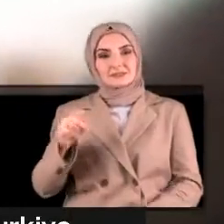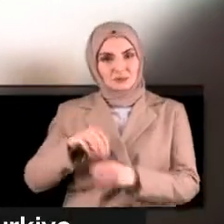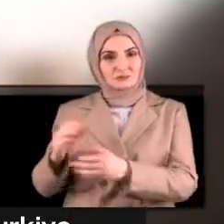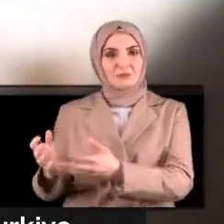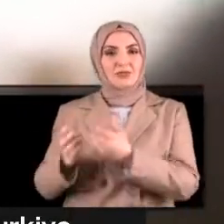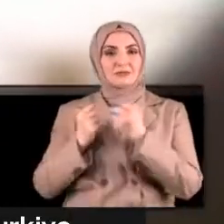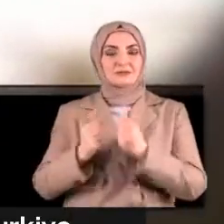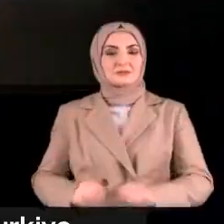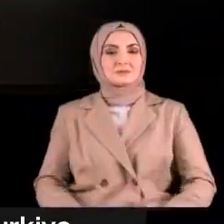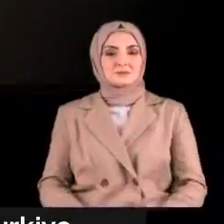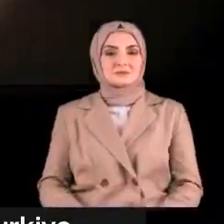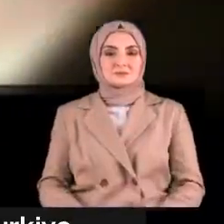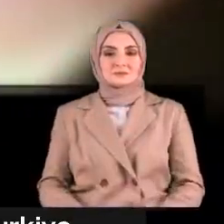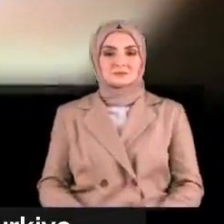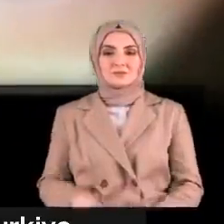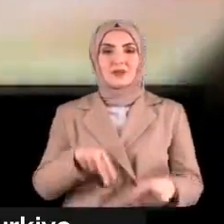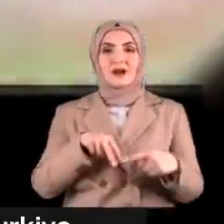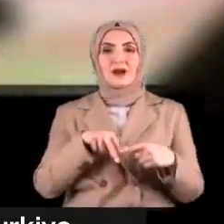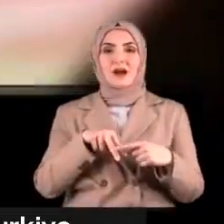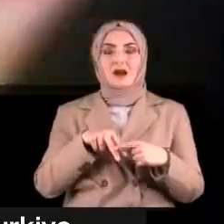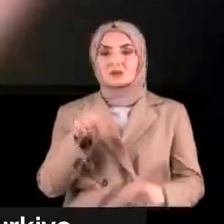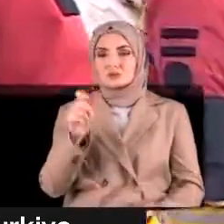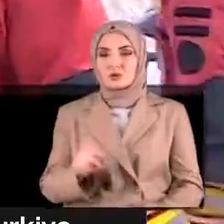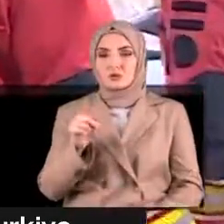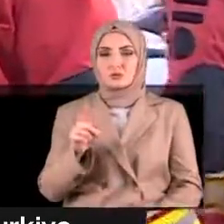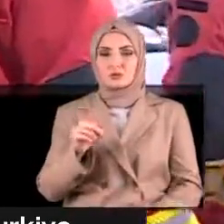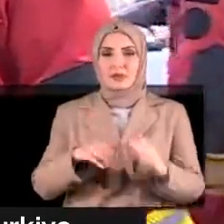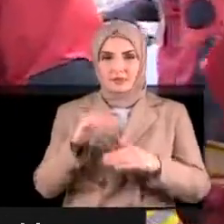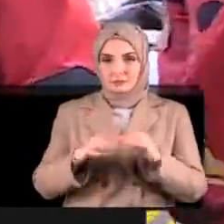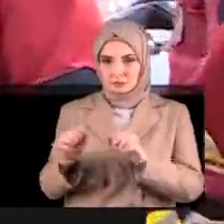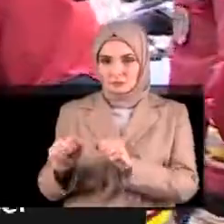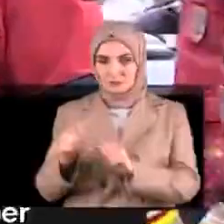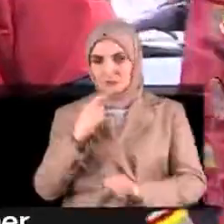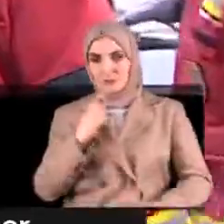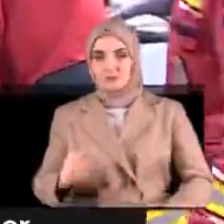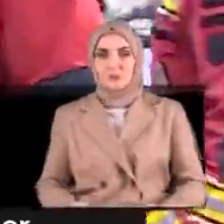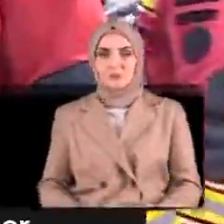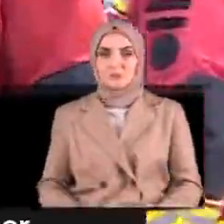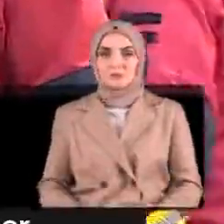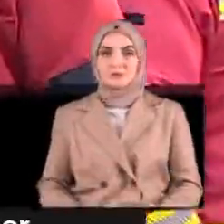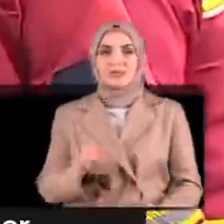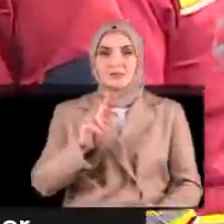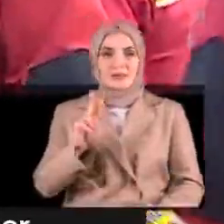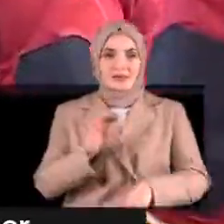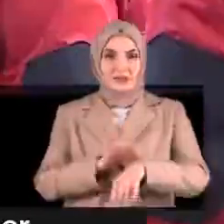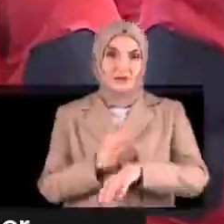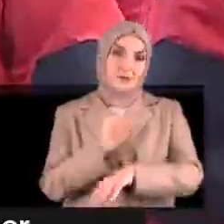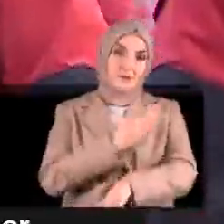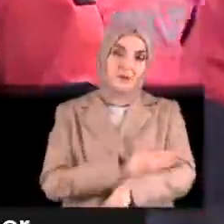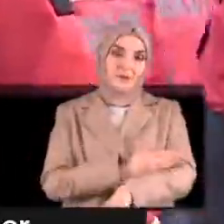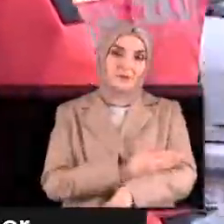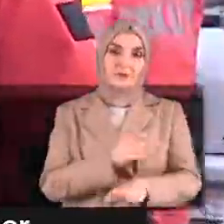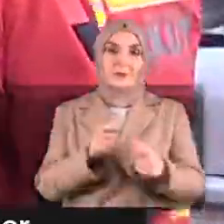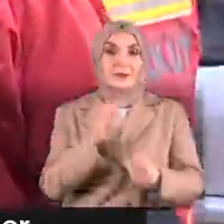işlemine başlayalım. Tamam abi. Ayşegül. Şuna elini şöyle tut kızım. Yaklaşık 20 dakika önce kurtarılan Bilal Çetin'in